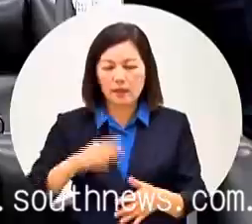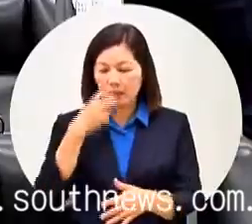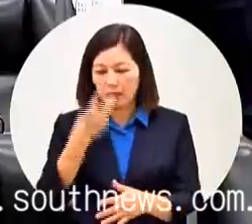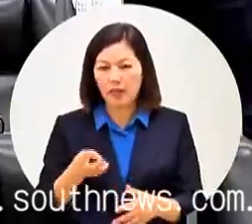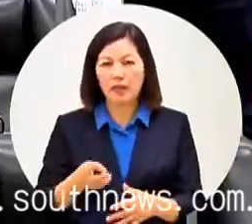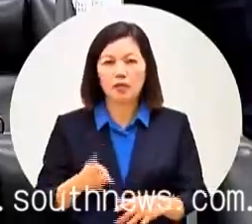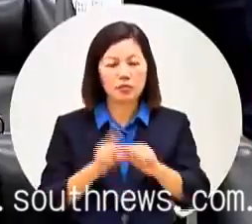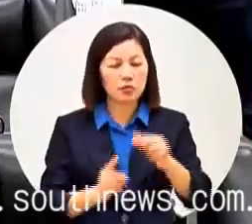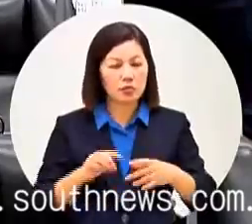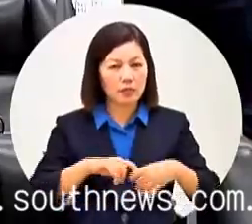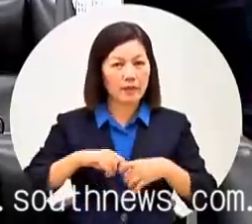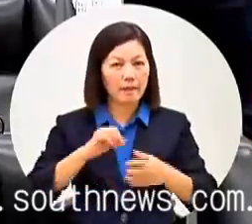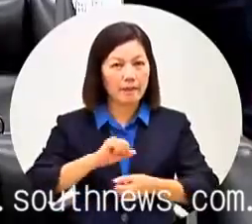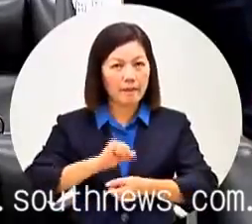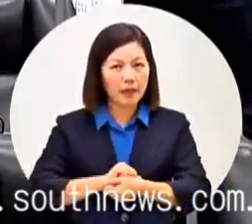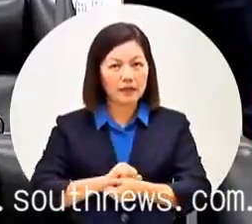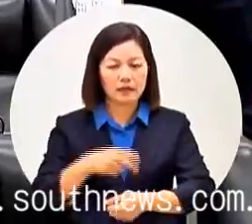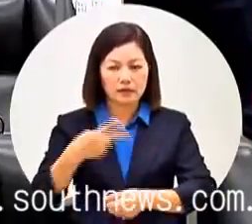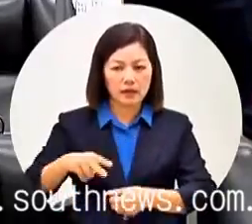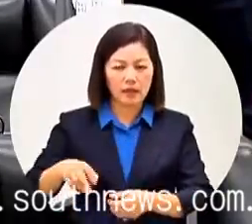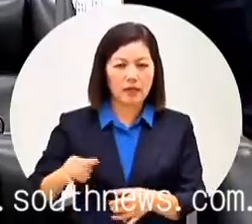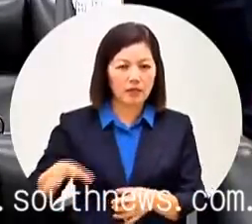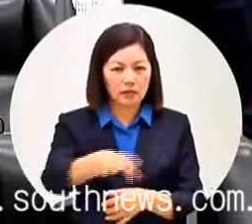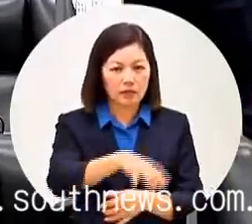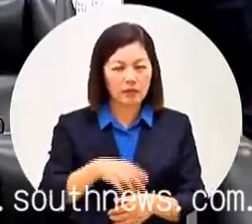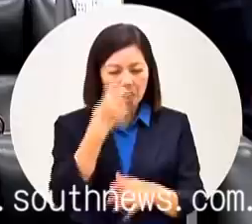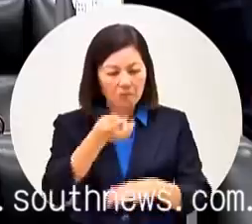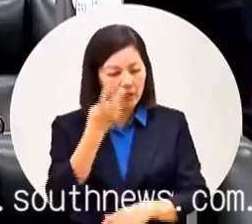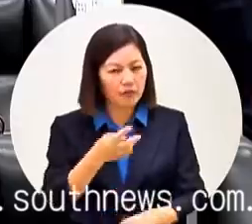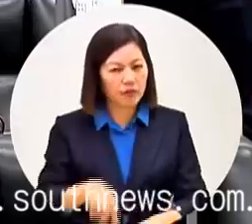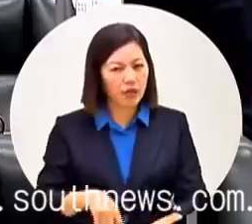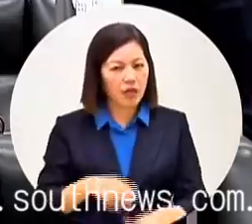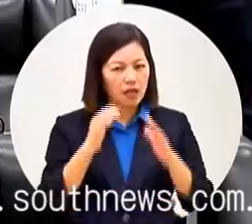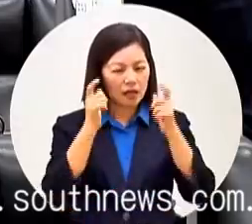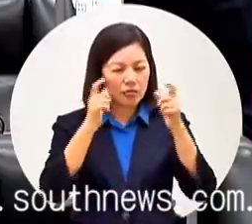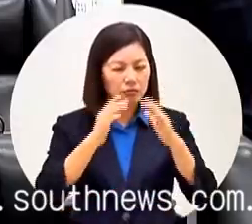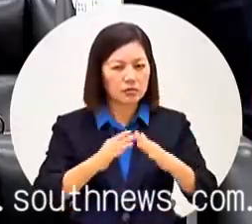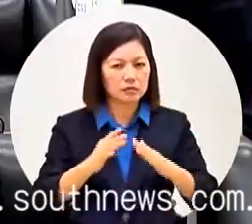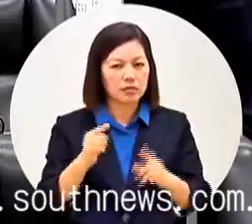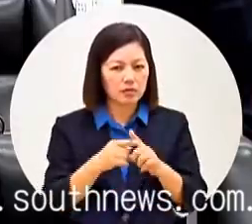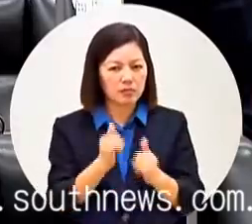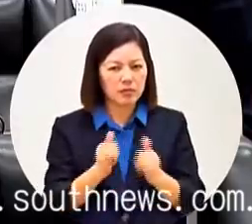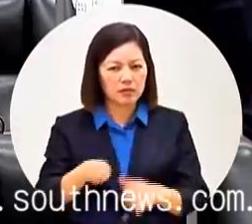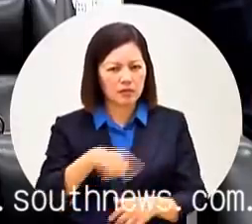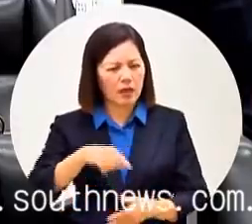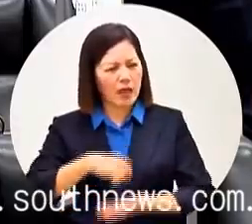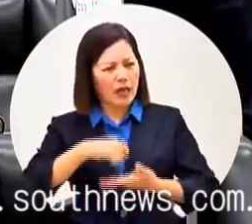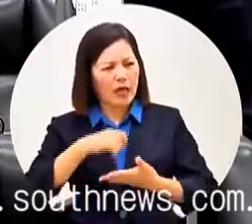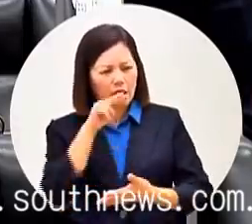啊，这让我们所有全国的人民，不只是高雄市民，都感到非常非常的忧